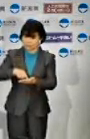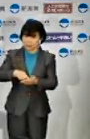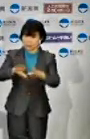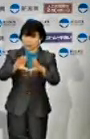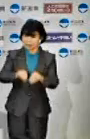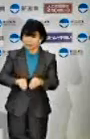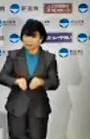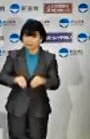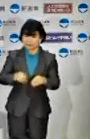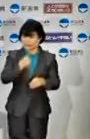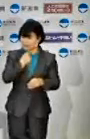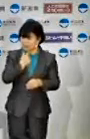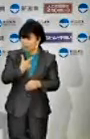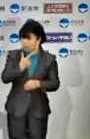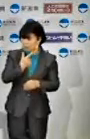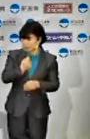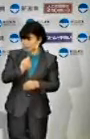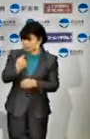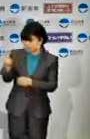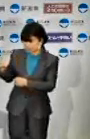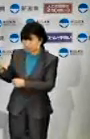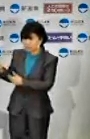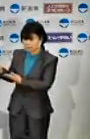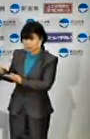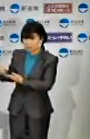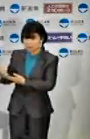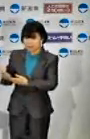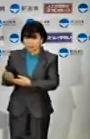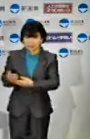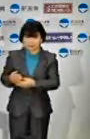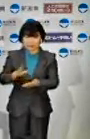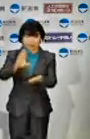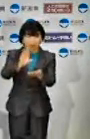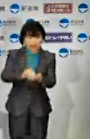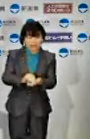ないという思いもあります でしょ。廃止を視野など入れてません。